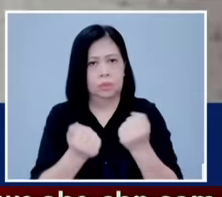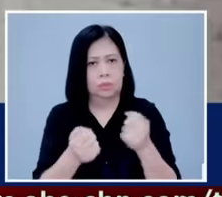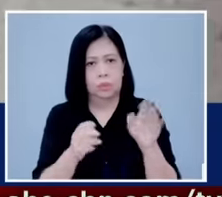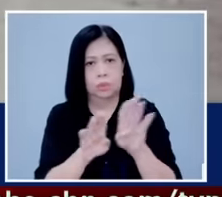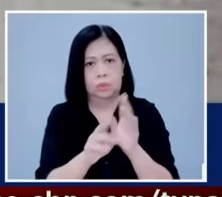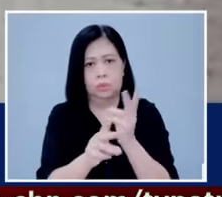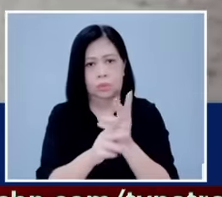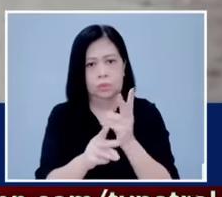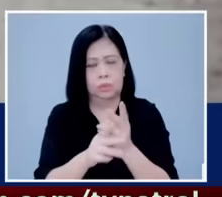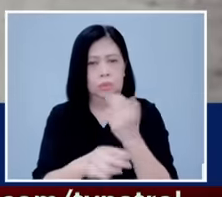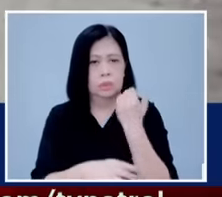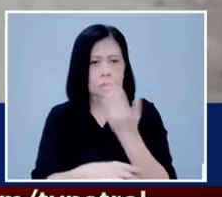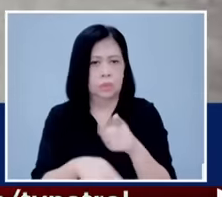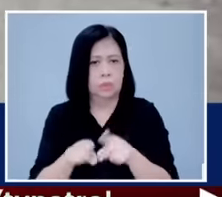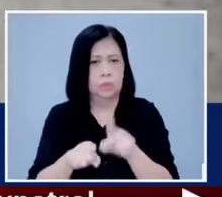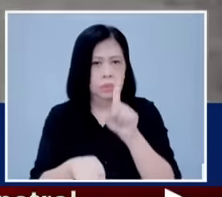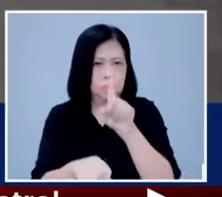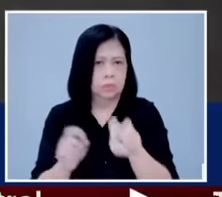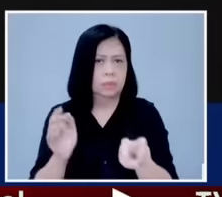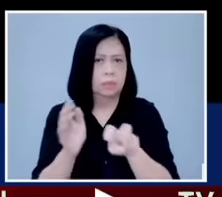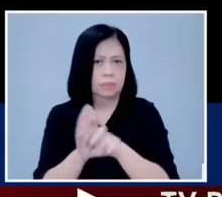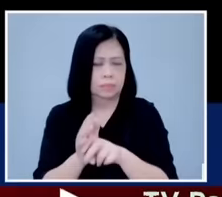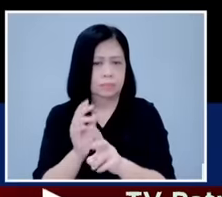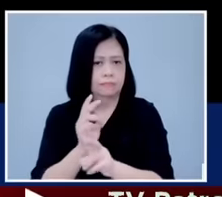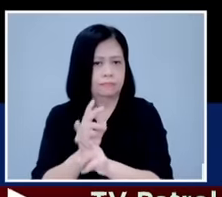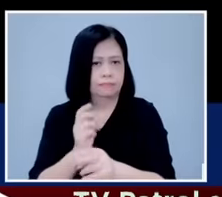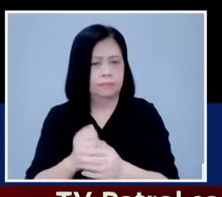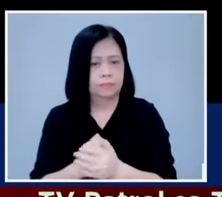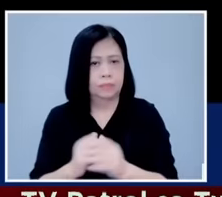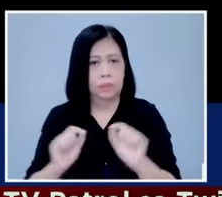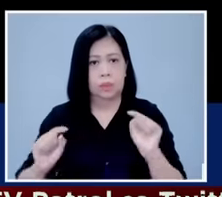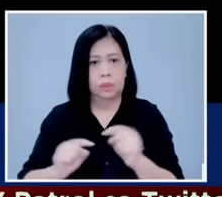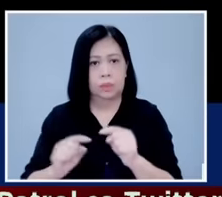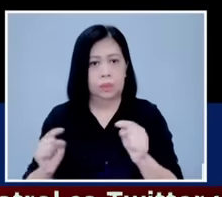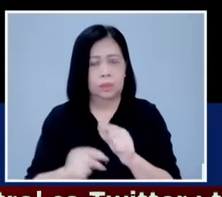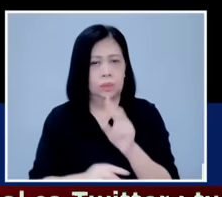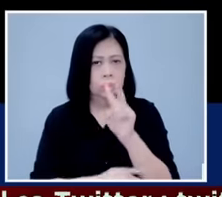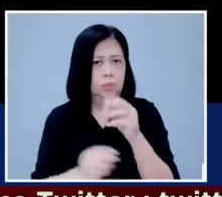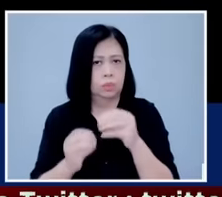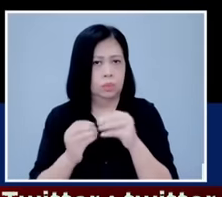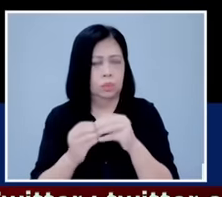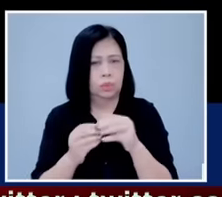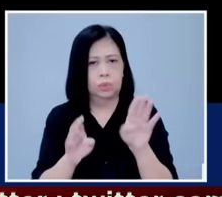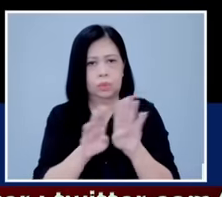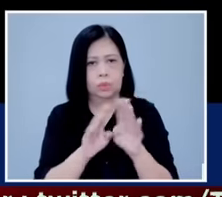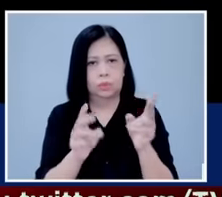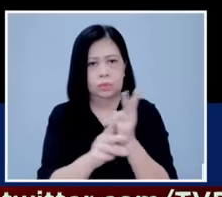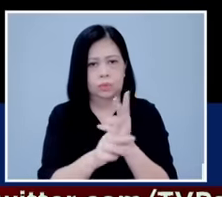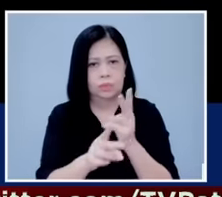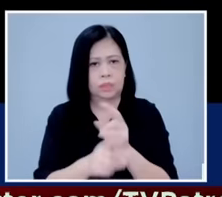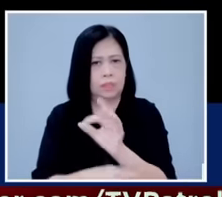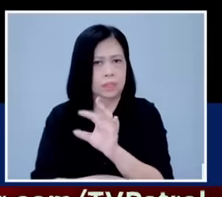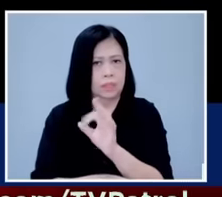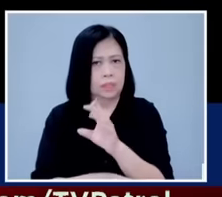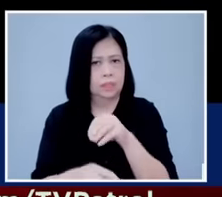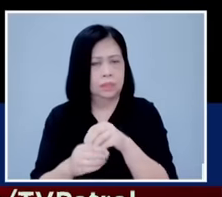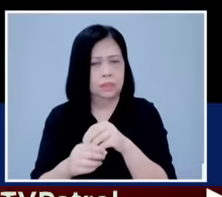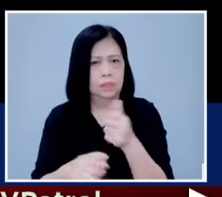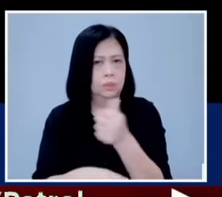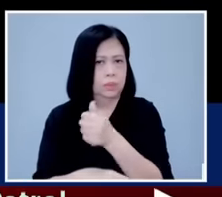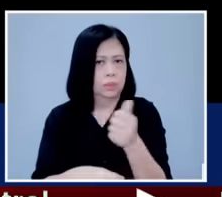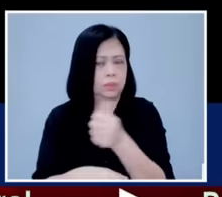habang nasawi rin ang isang pasahero ng van. Sugatan naman ang 2 sakay ng closed van at ang 19 na sakay ng commuter